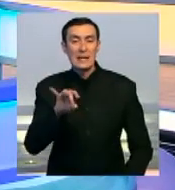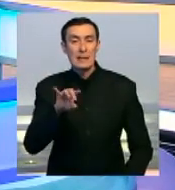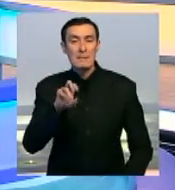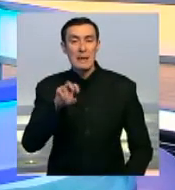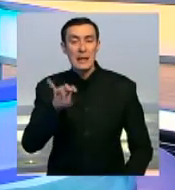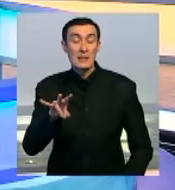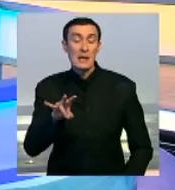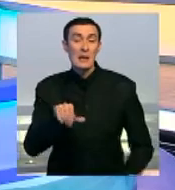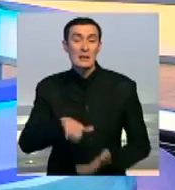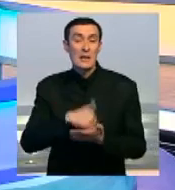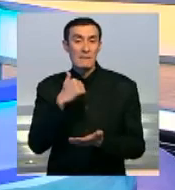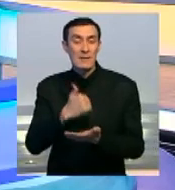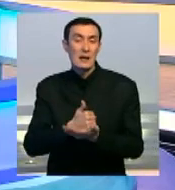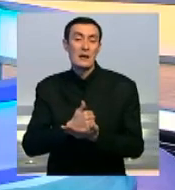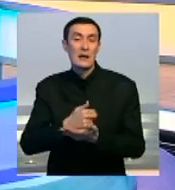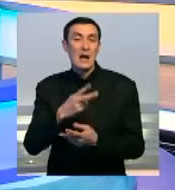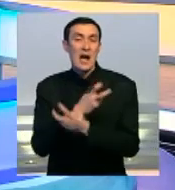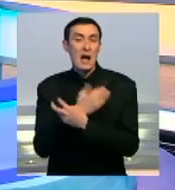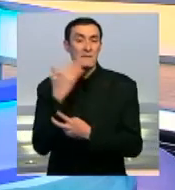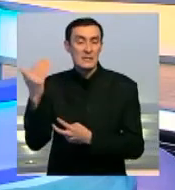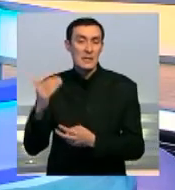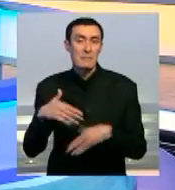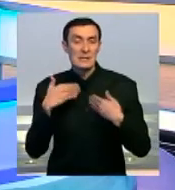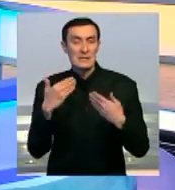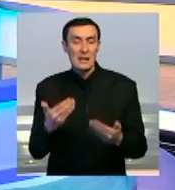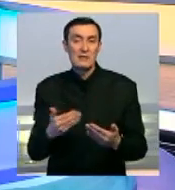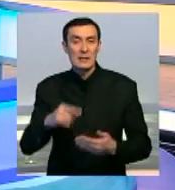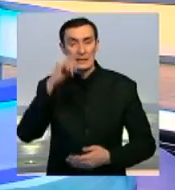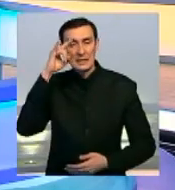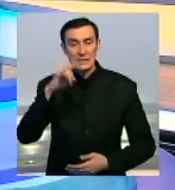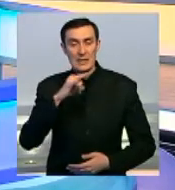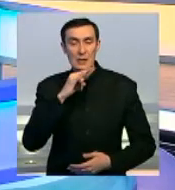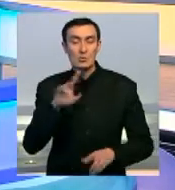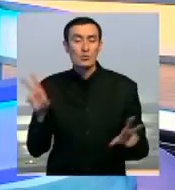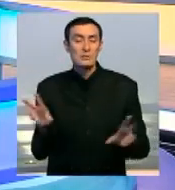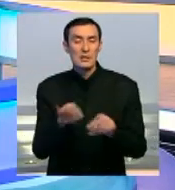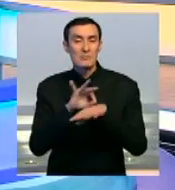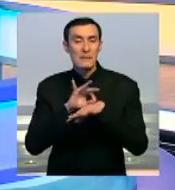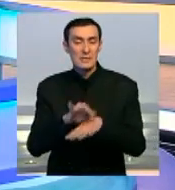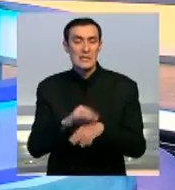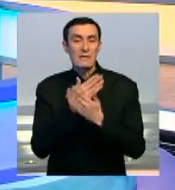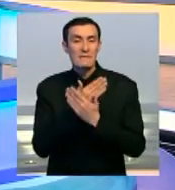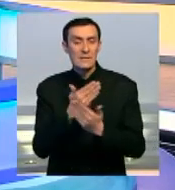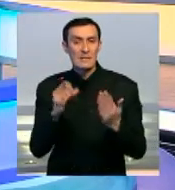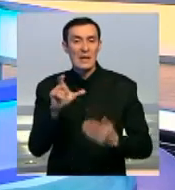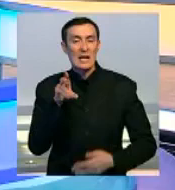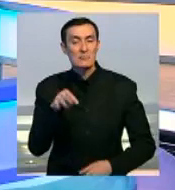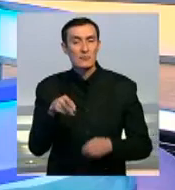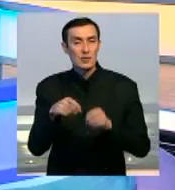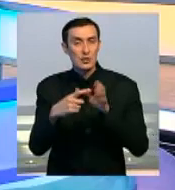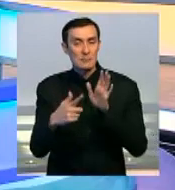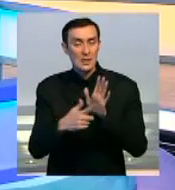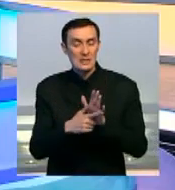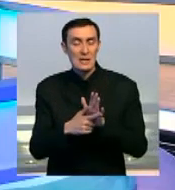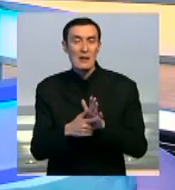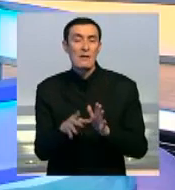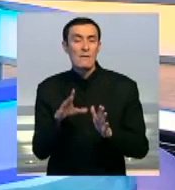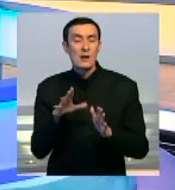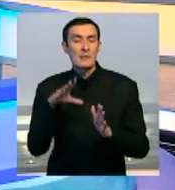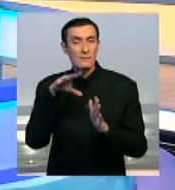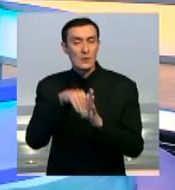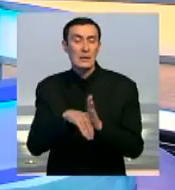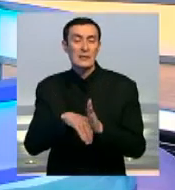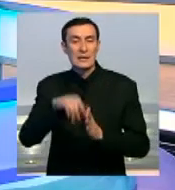австрийского государства поздравил Казахстан с успешным проведением международной выставки Астана-Экспо-2017. Он отметил весомый вклад